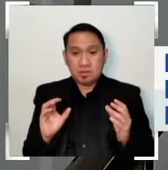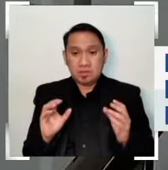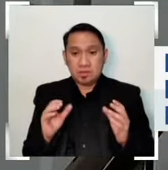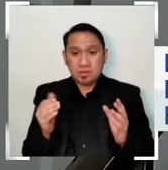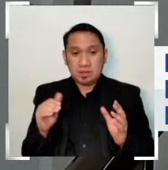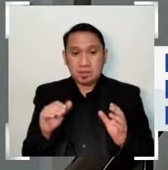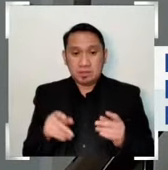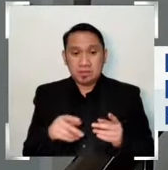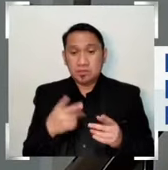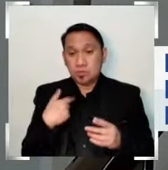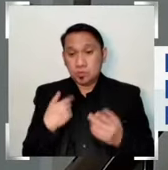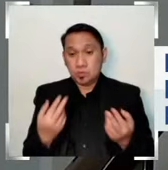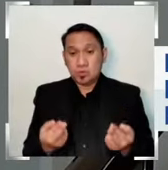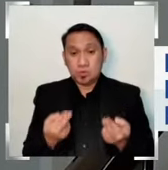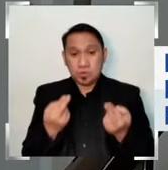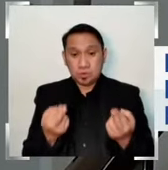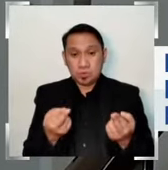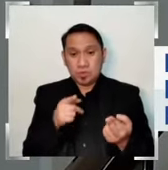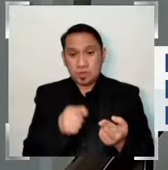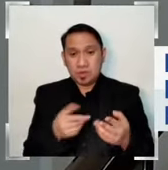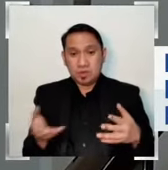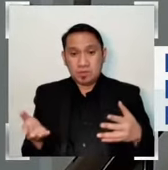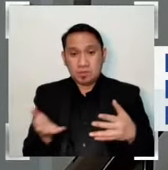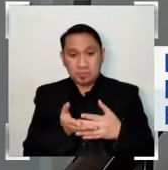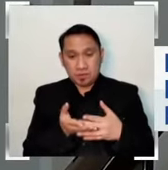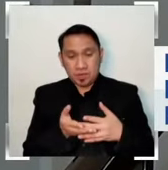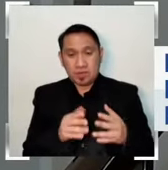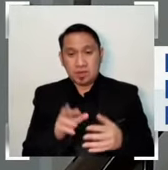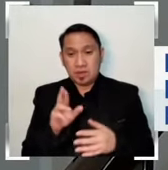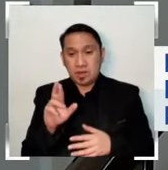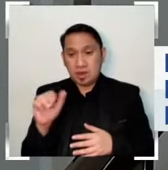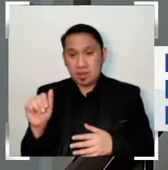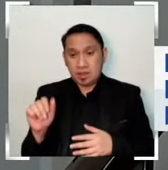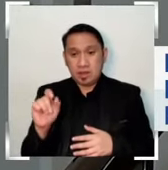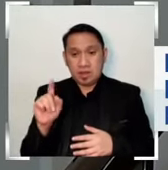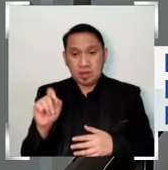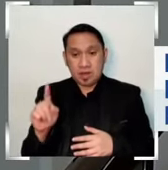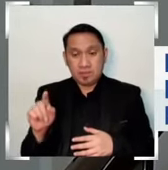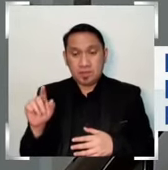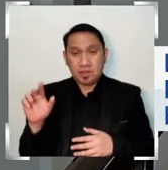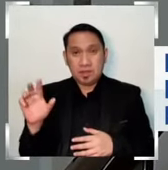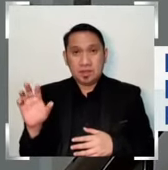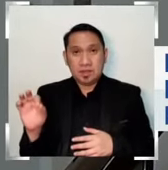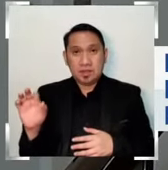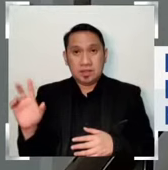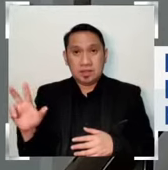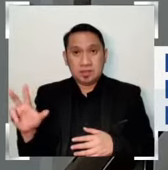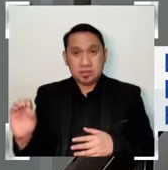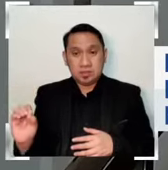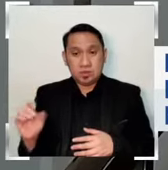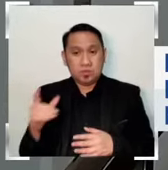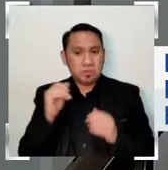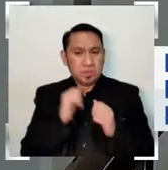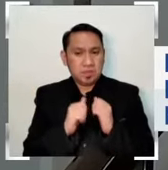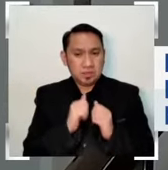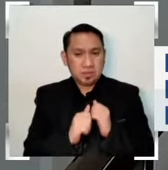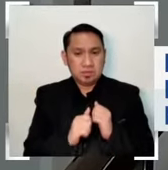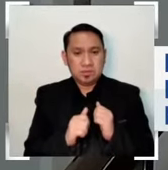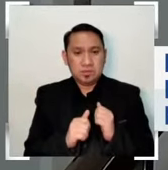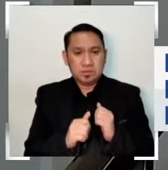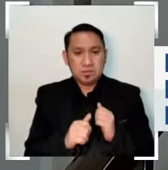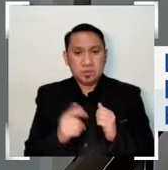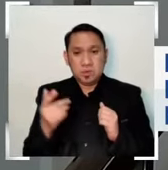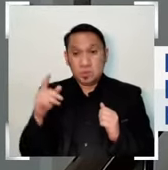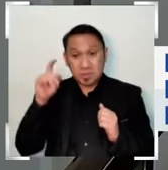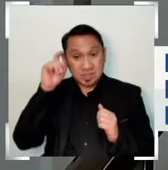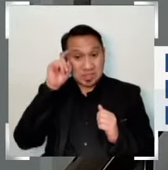Nirecommend natin na sampahan siya sa paglabag ng RA 11930. Ito yung tinatawag nating Anti-Online Sexual Abuse